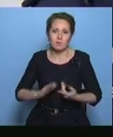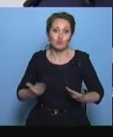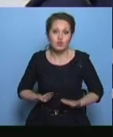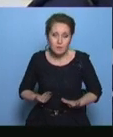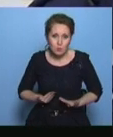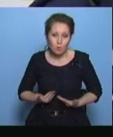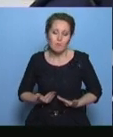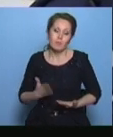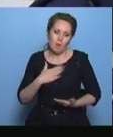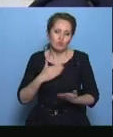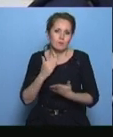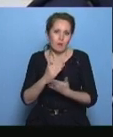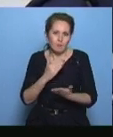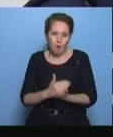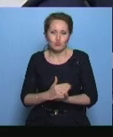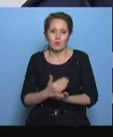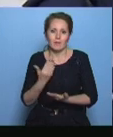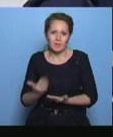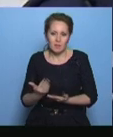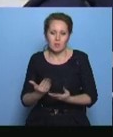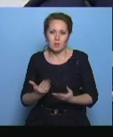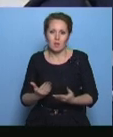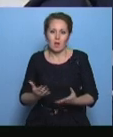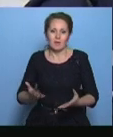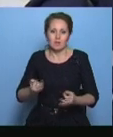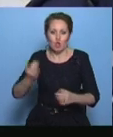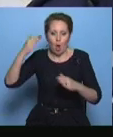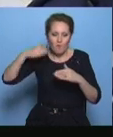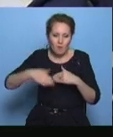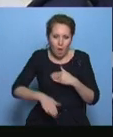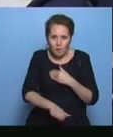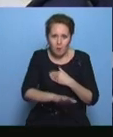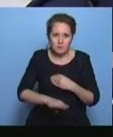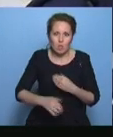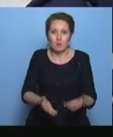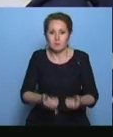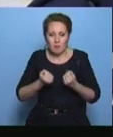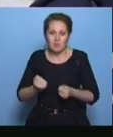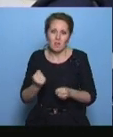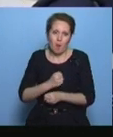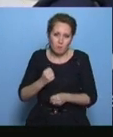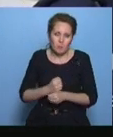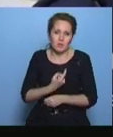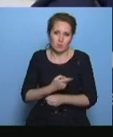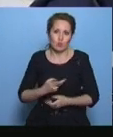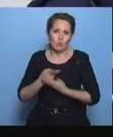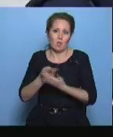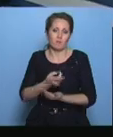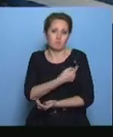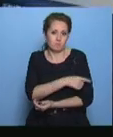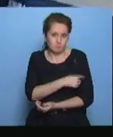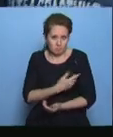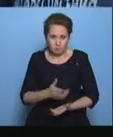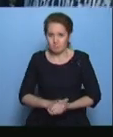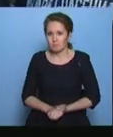И наша задача их достать с этого оврага, где они оказались, с травмами, и доставить медицинскую помощь.